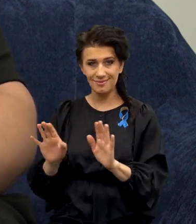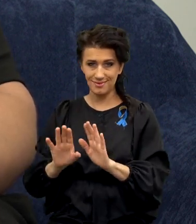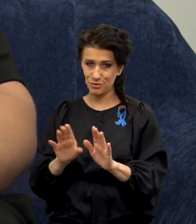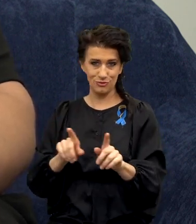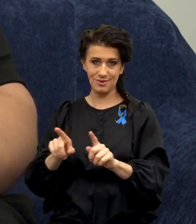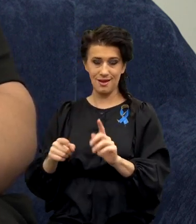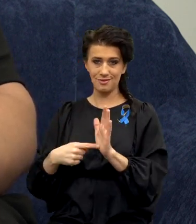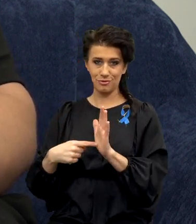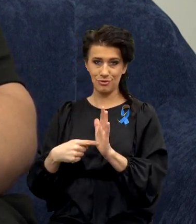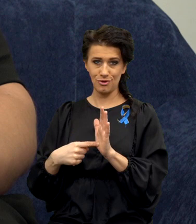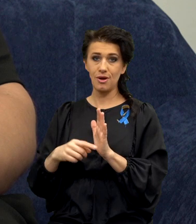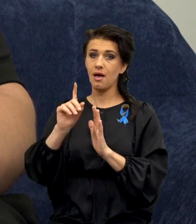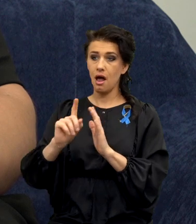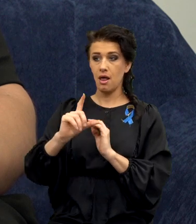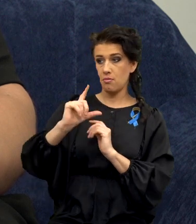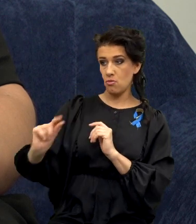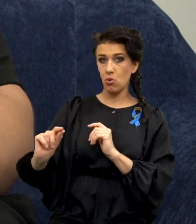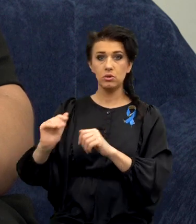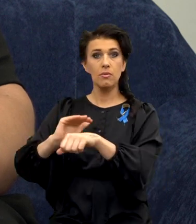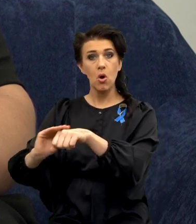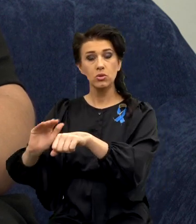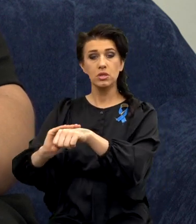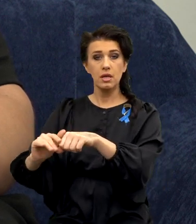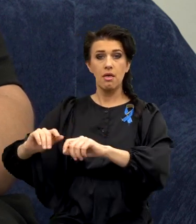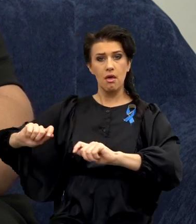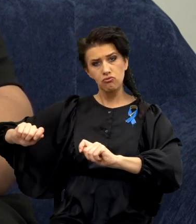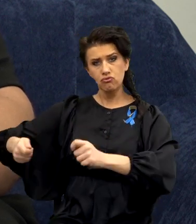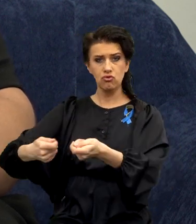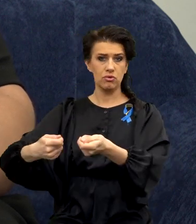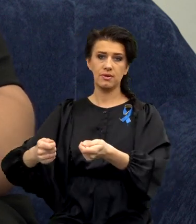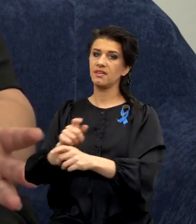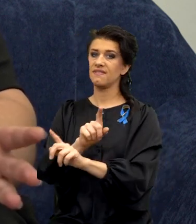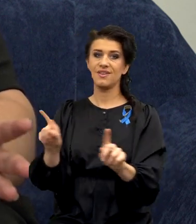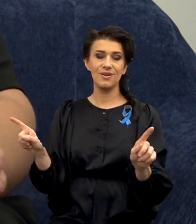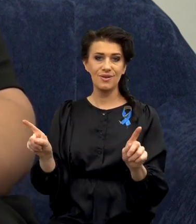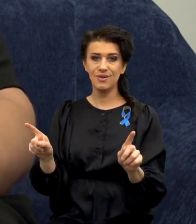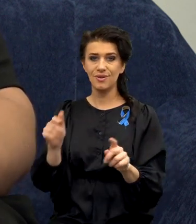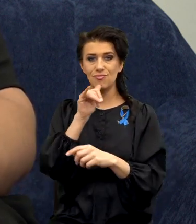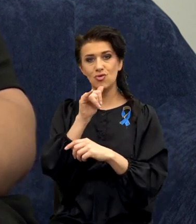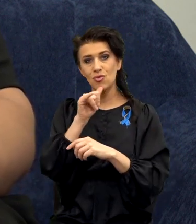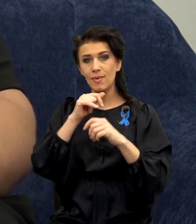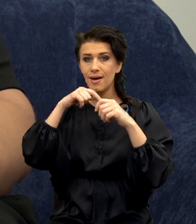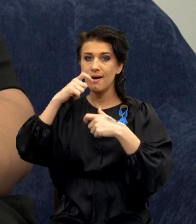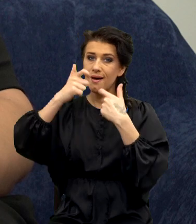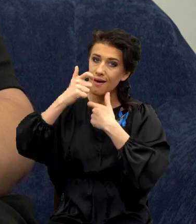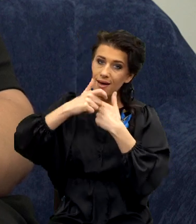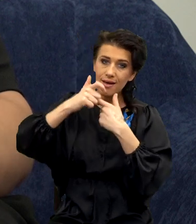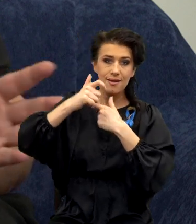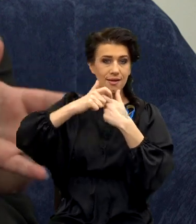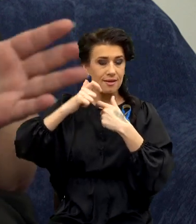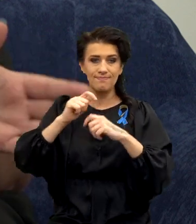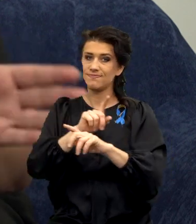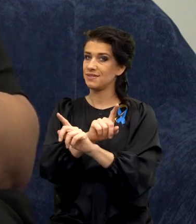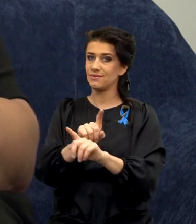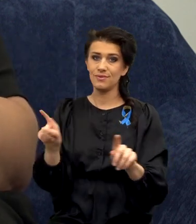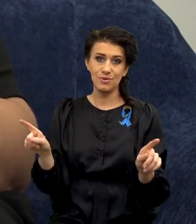drugiej strony nie idźmy do niej, nie pocieszajmy na siłę, nie próbujmy rozweselać, bo to może nie jest akurat to miejsce,